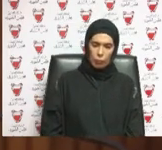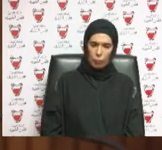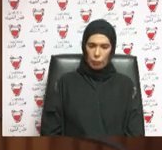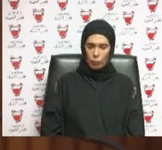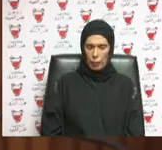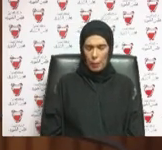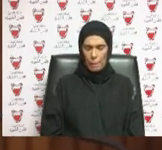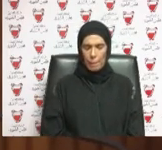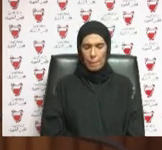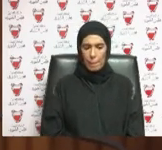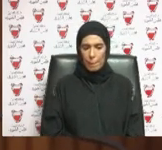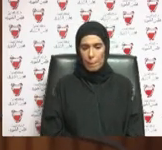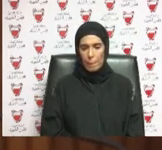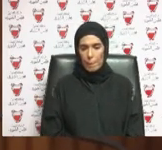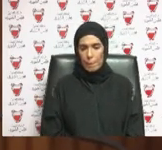منك.